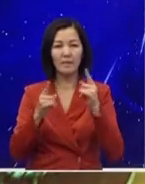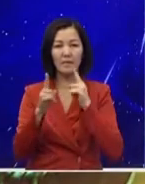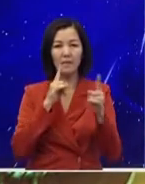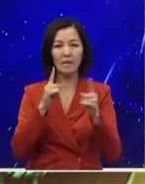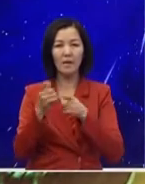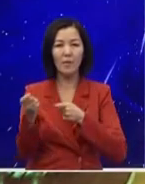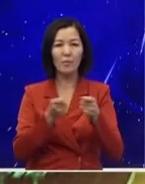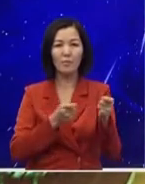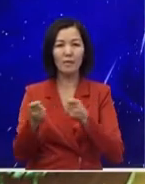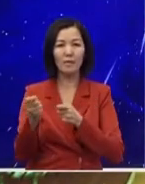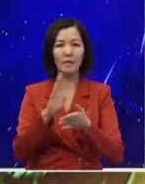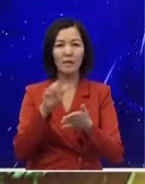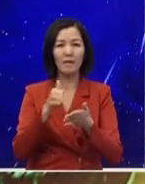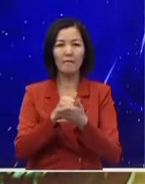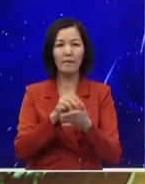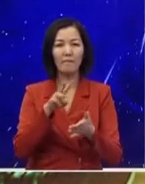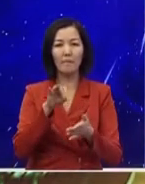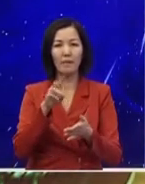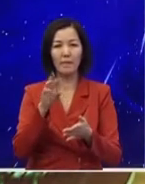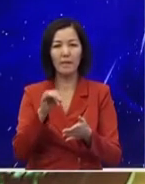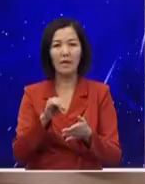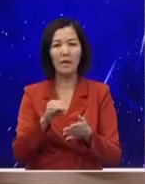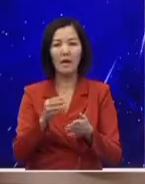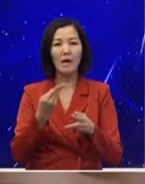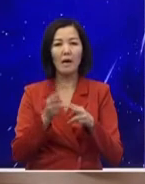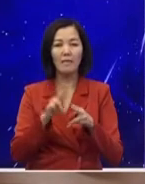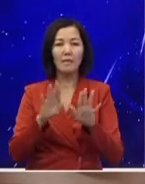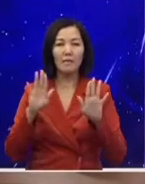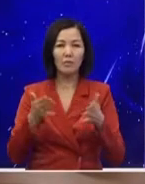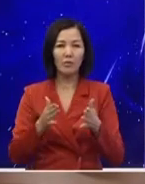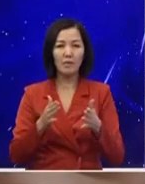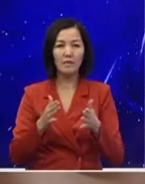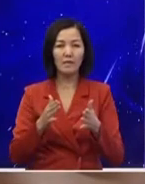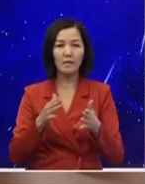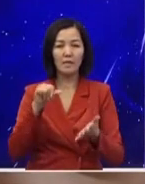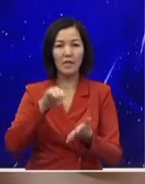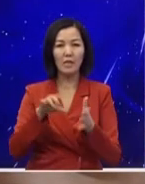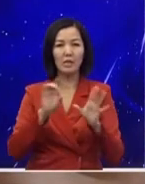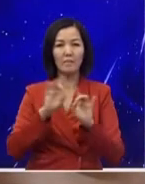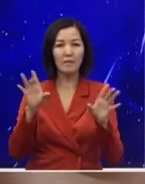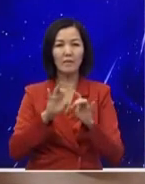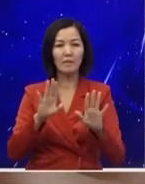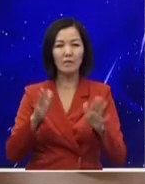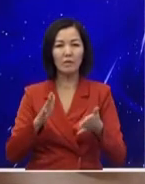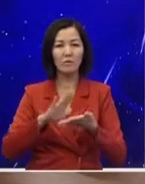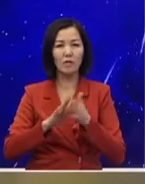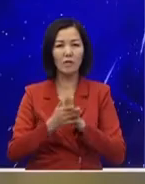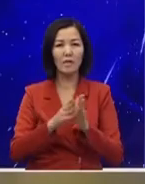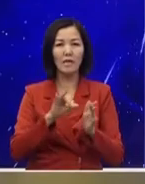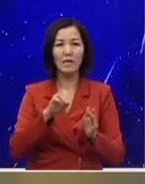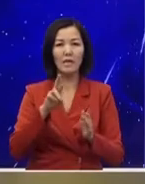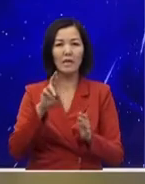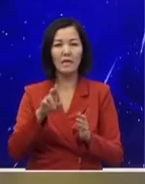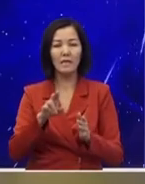под председательством главы Кабмина Аскара Мамина. О текущей ситуации в стране доложил министр по чрезвычайным ситуациям Юрий Ильин.